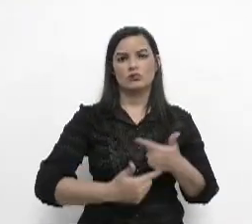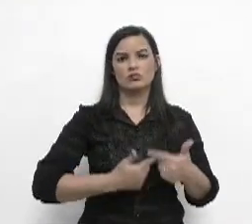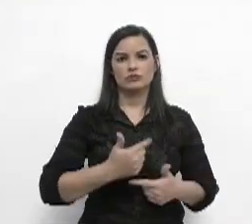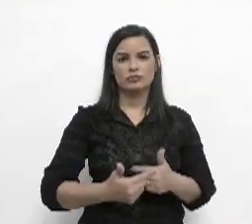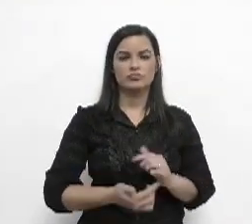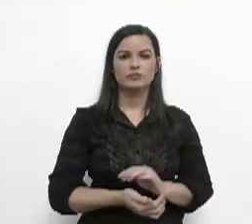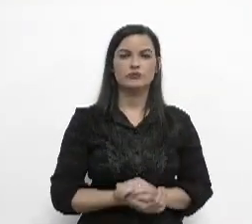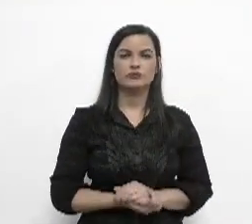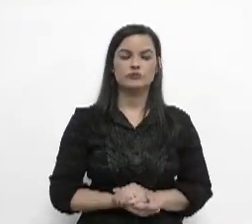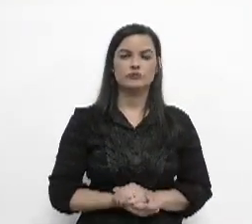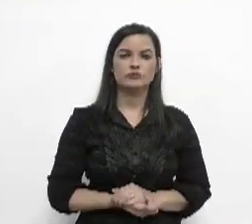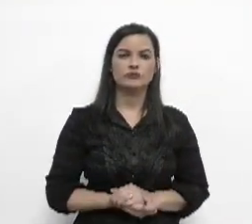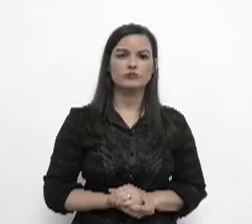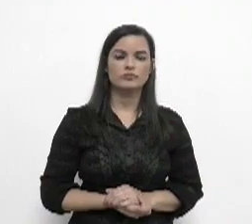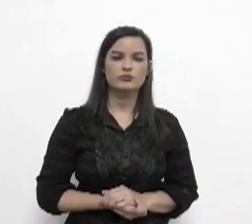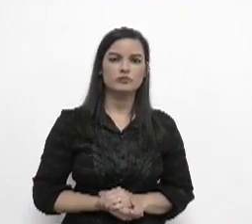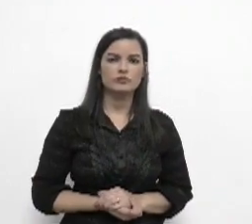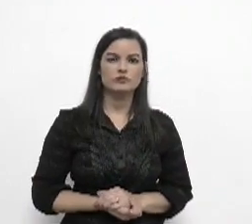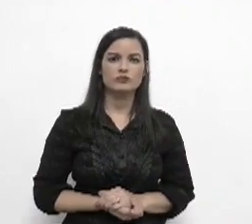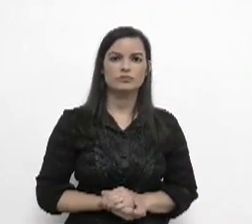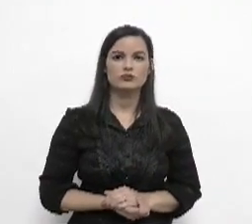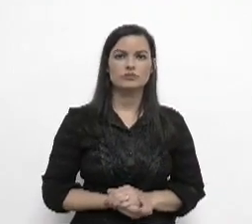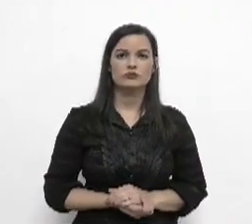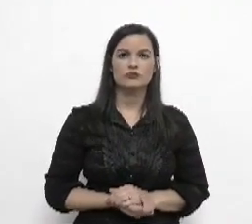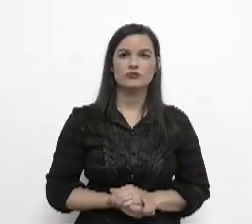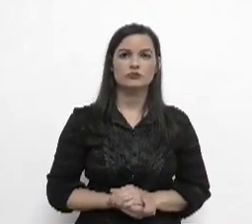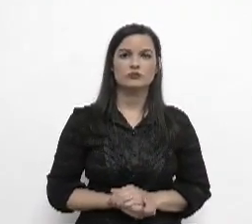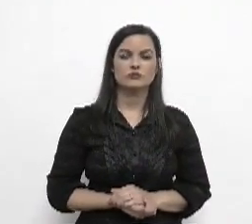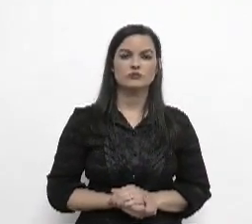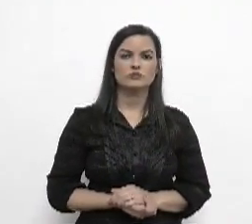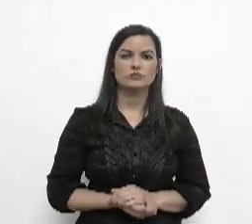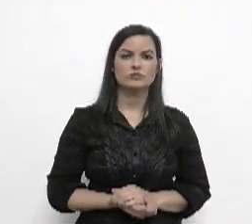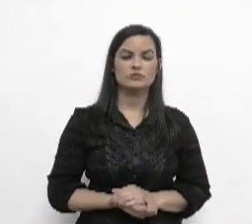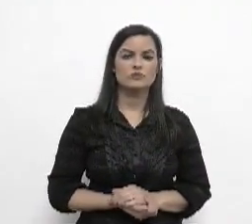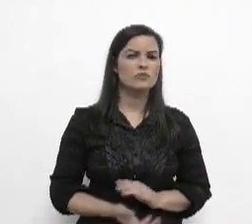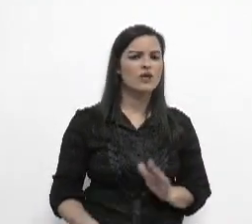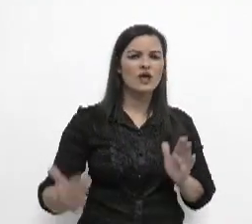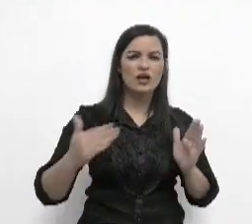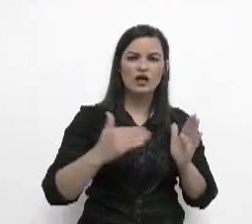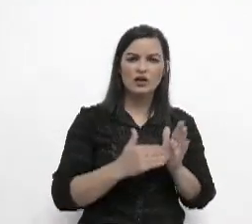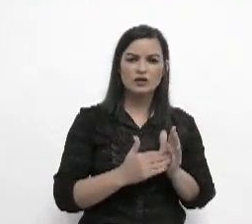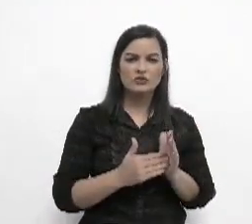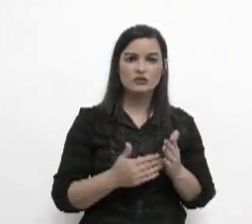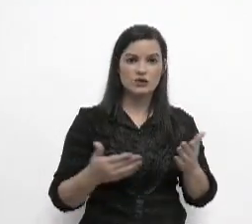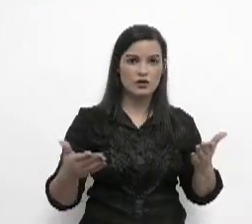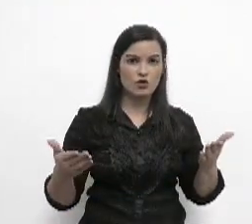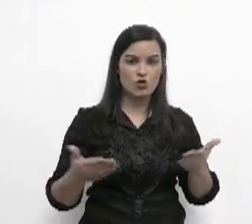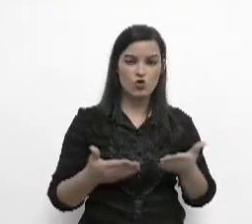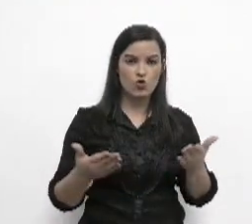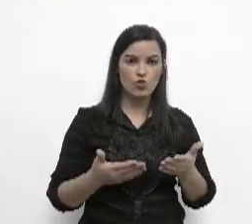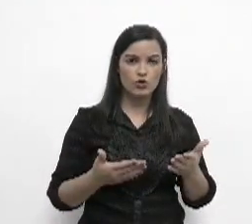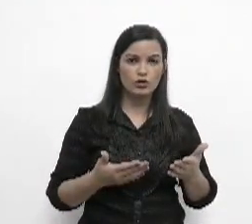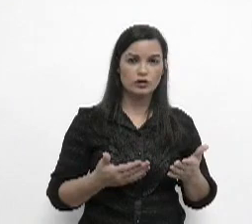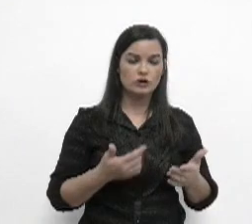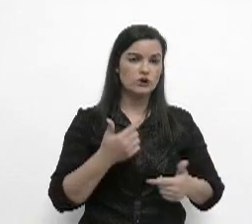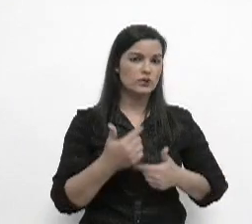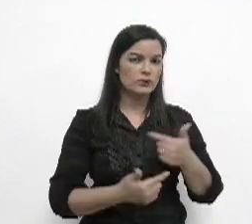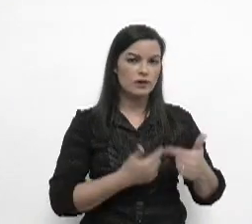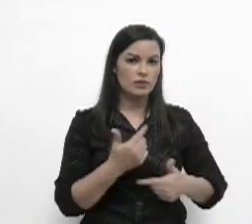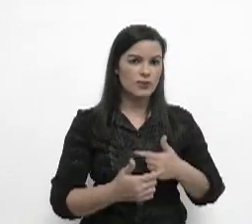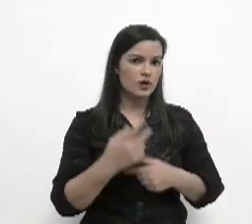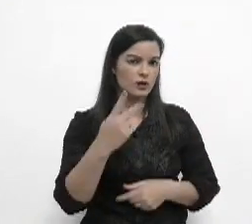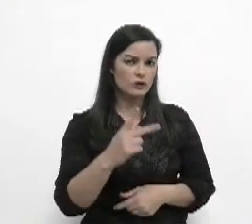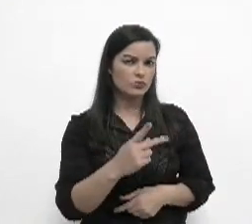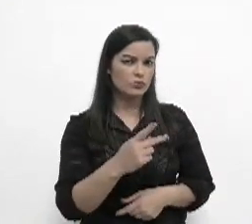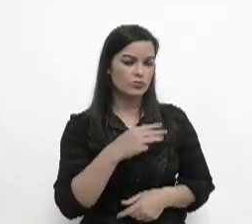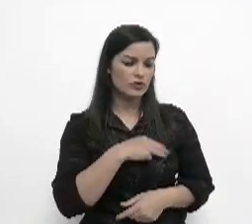지금까지 사역하면서 이런 형제 의식으로 사역을 하셨습니까? Você até hoje, fazendo o teu ministério, fazendo o teu trabalho, você tem tido essa